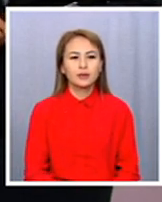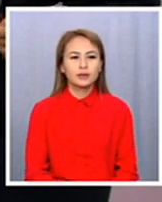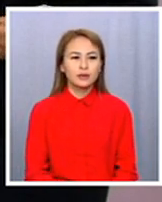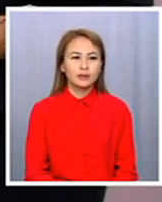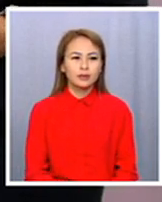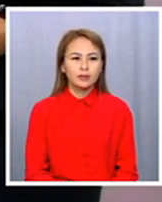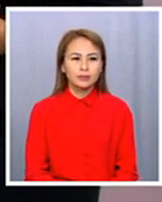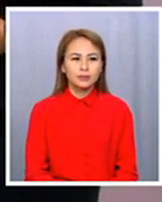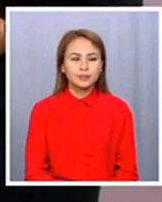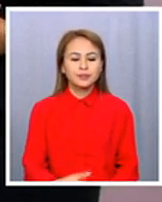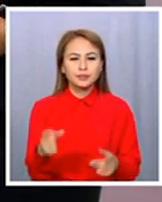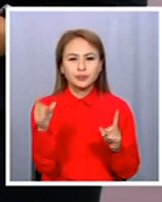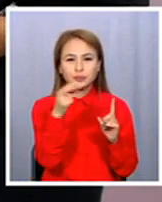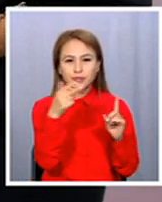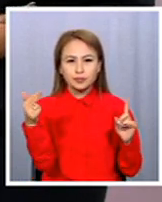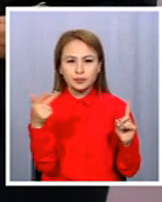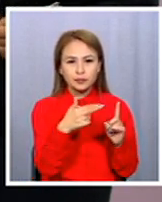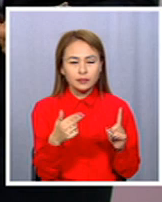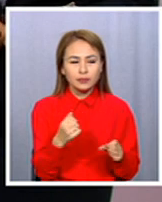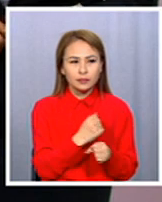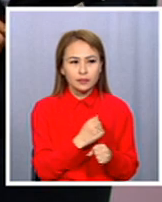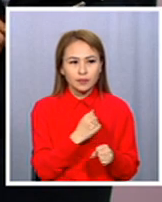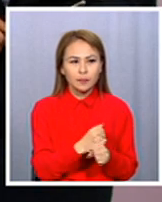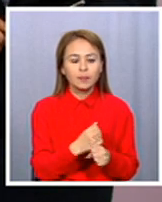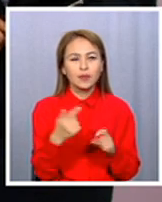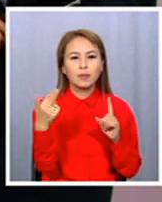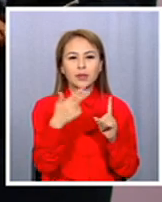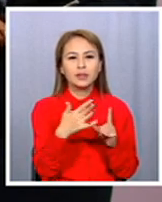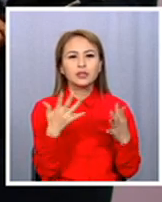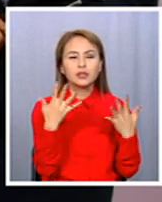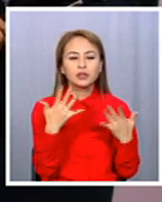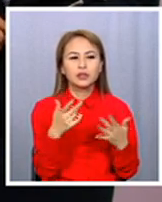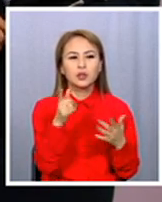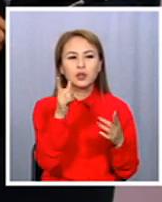Я, сөйлемдерден құралған. Мәтінде неше сөйлем бар?